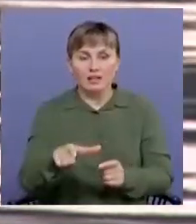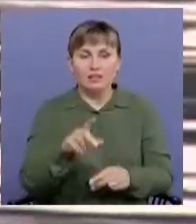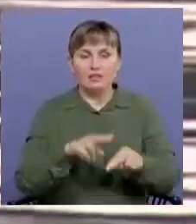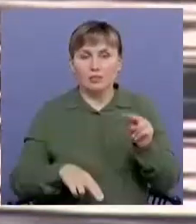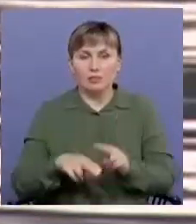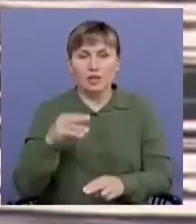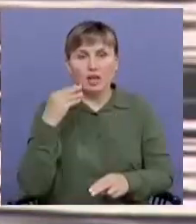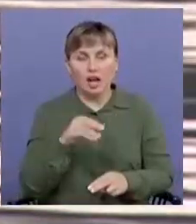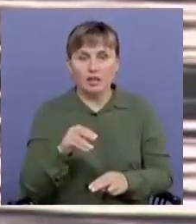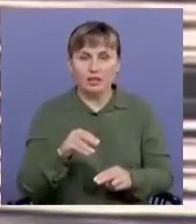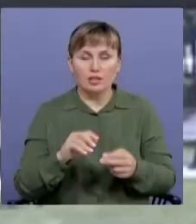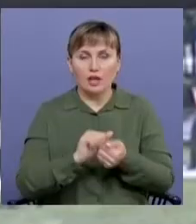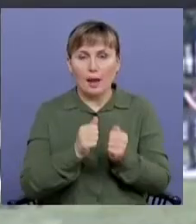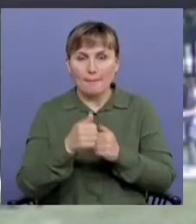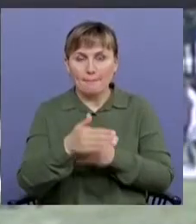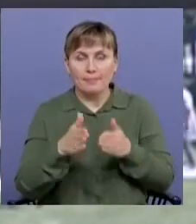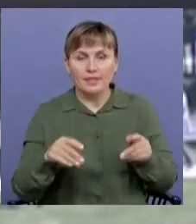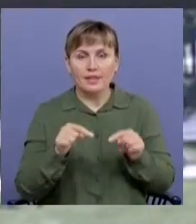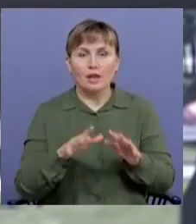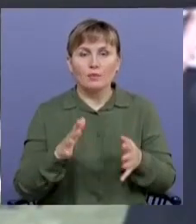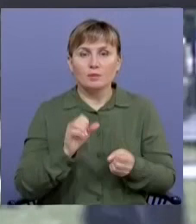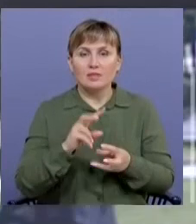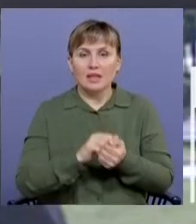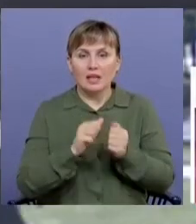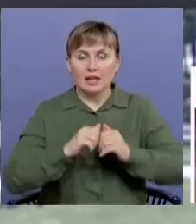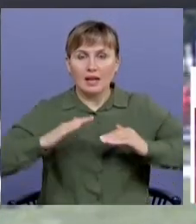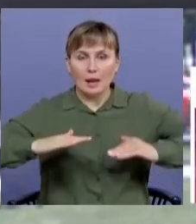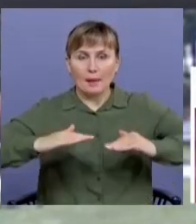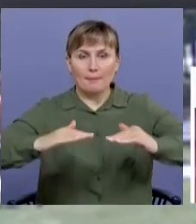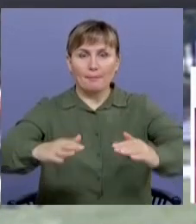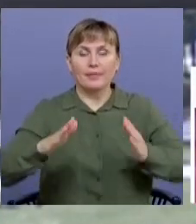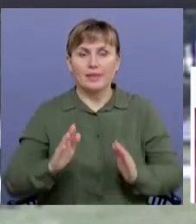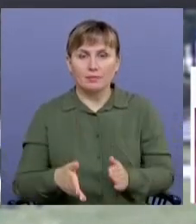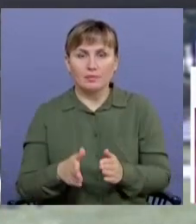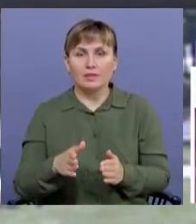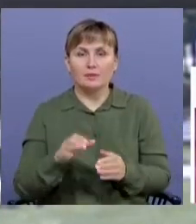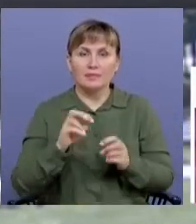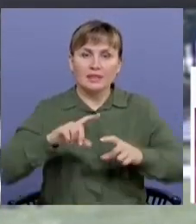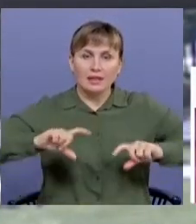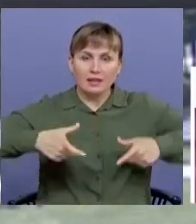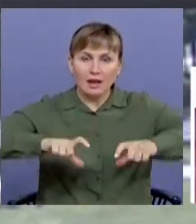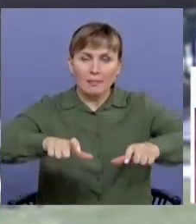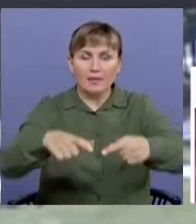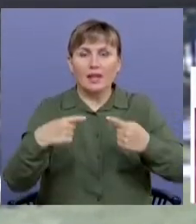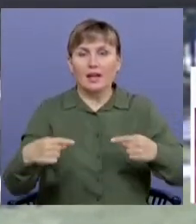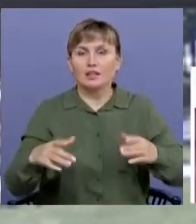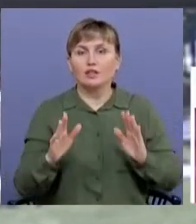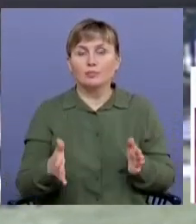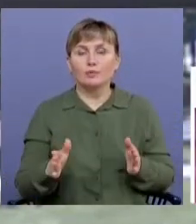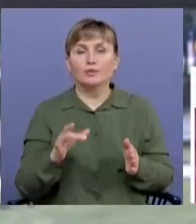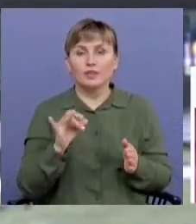вымостят качественной брусчаткой. Там будет брусчатка, частично будут элементы, гранитные элементы на перекрестках и